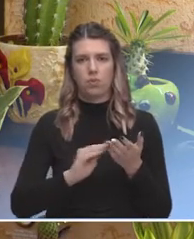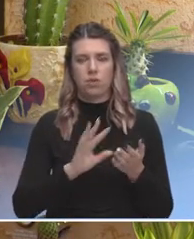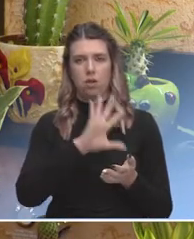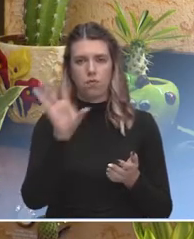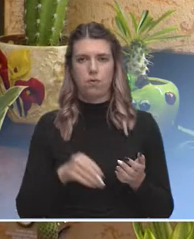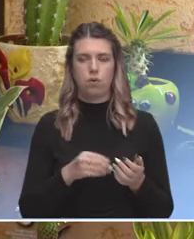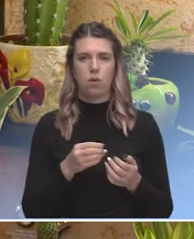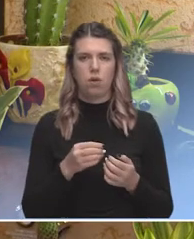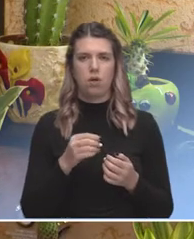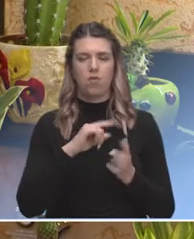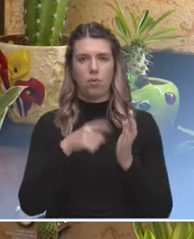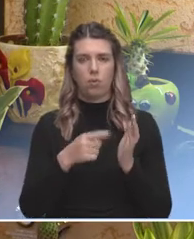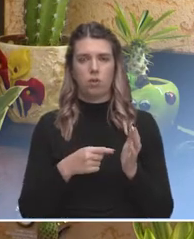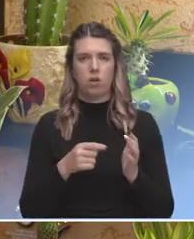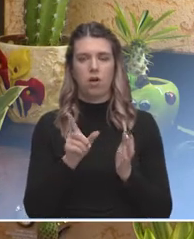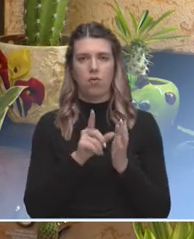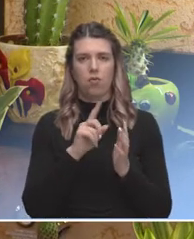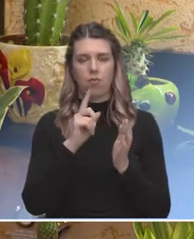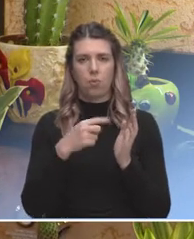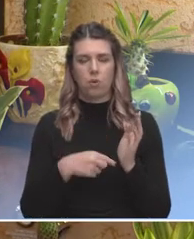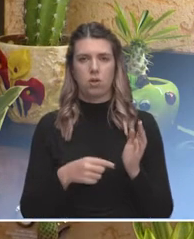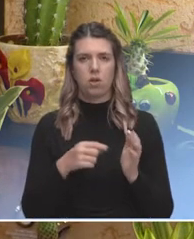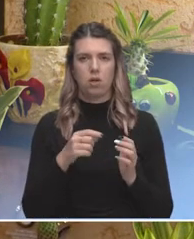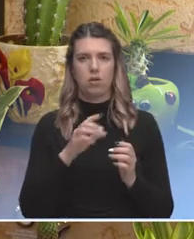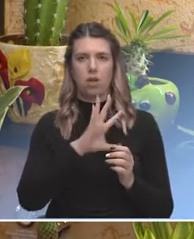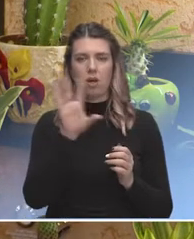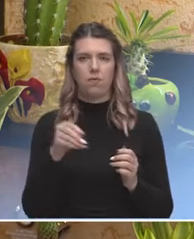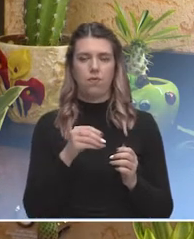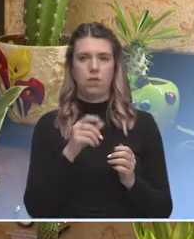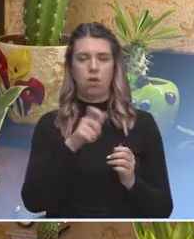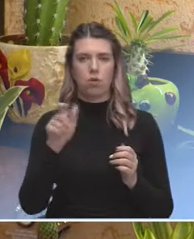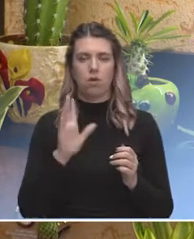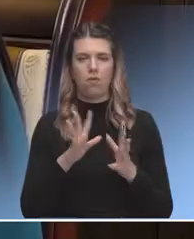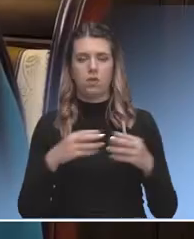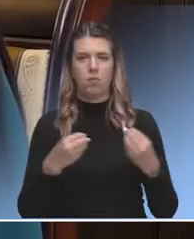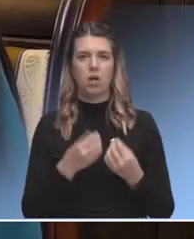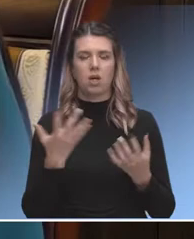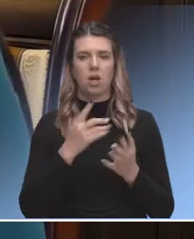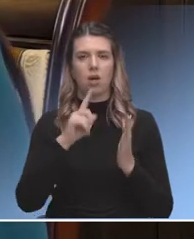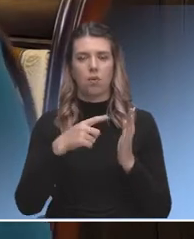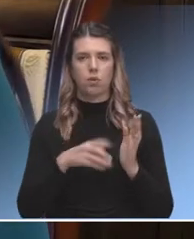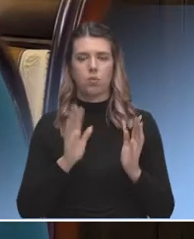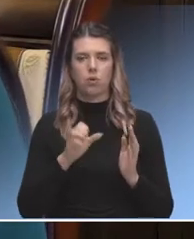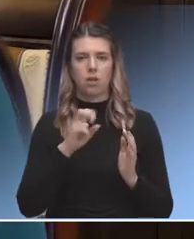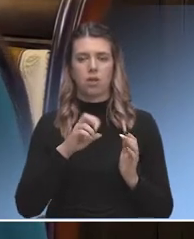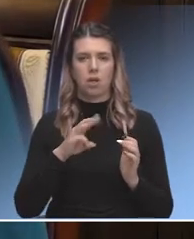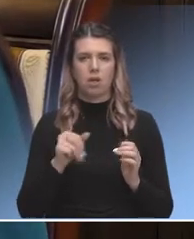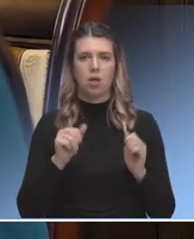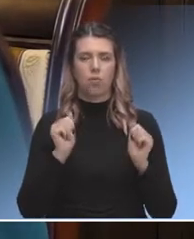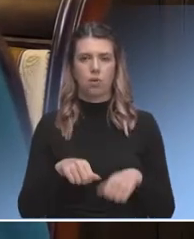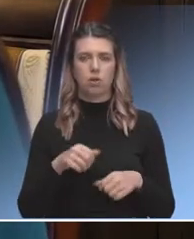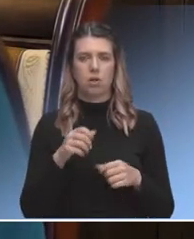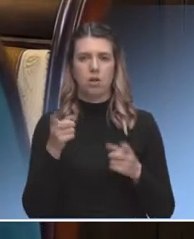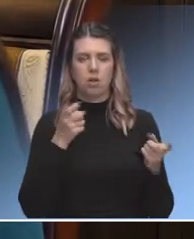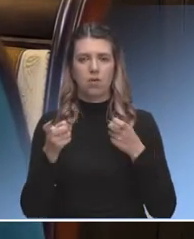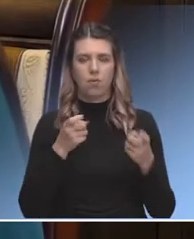заполнить переписные вопросы переписного листа на всех членов домохозяйства. Какие будут вопросы в анкете? Ведь наверняка можно